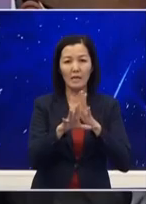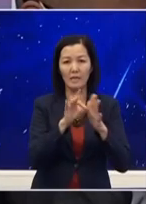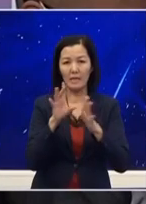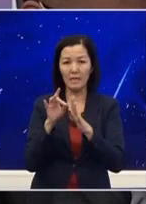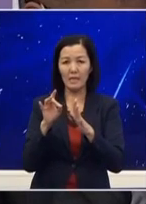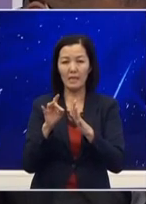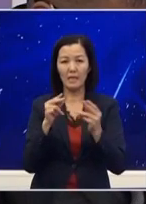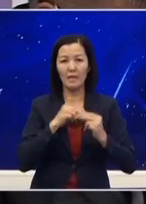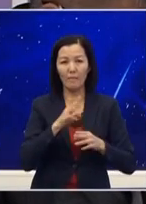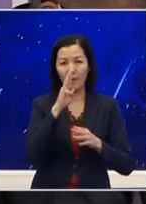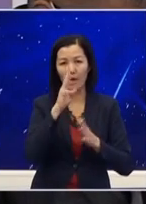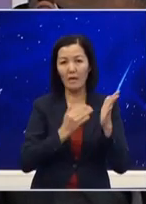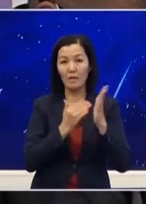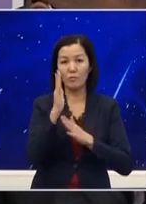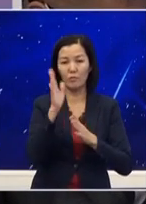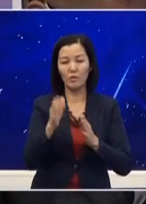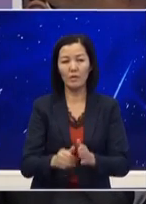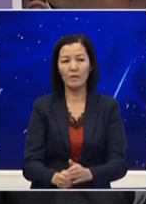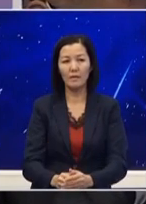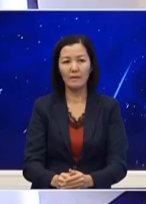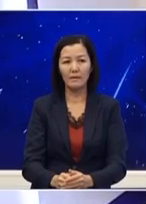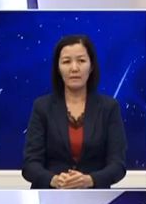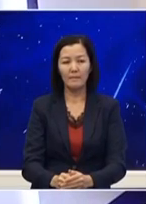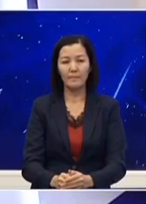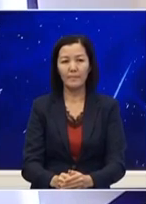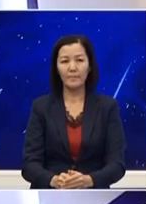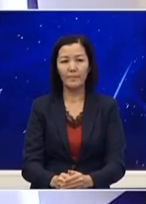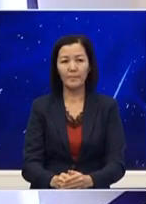және еңбекақылары еселенеді.